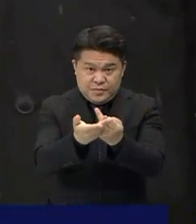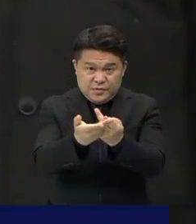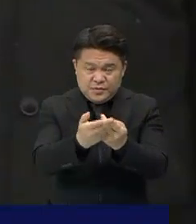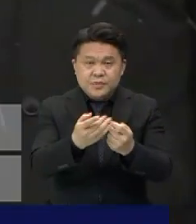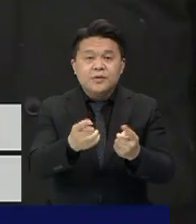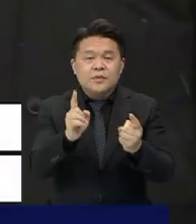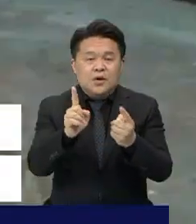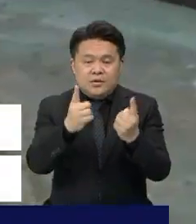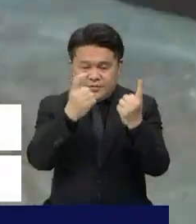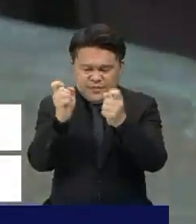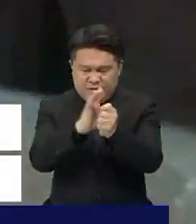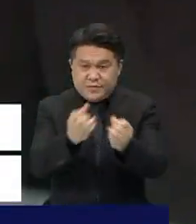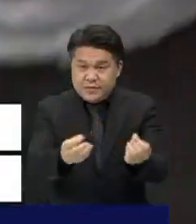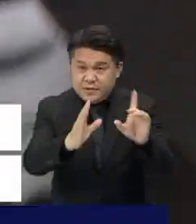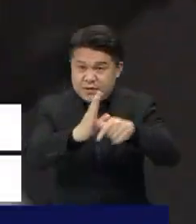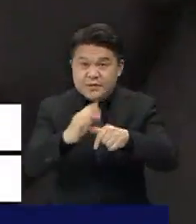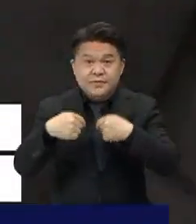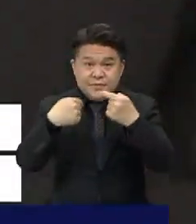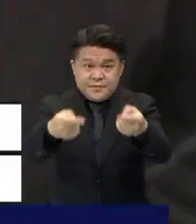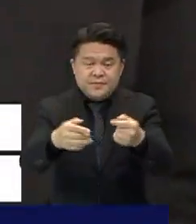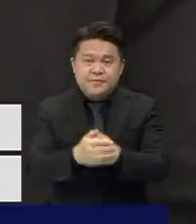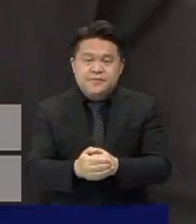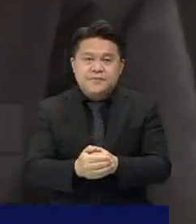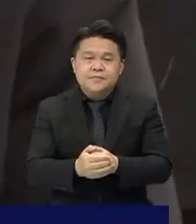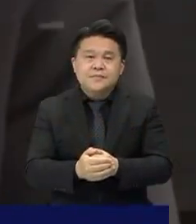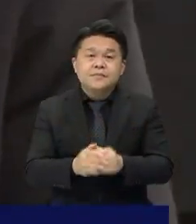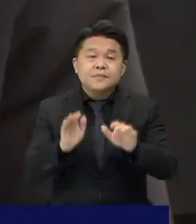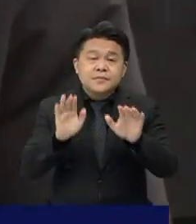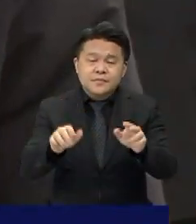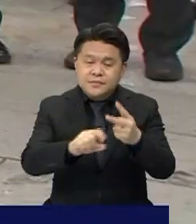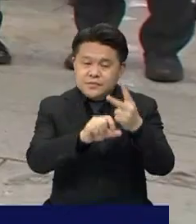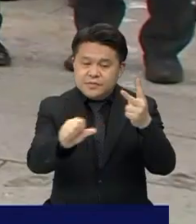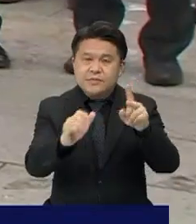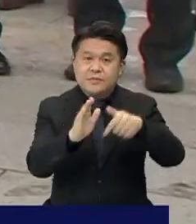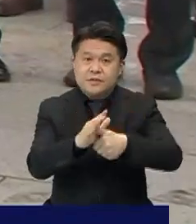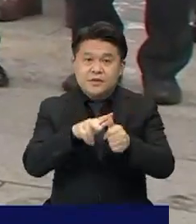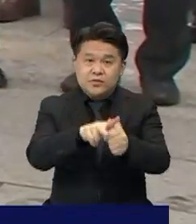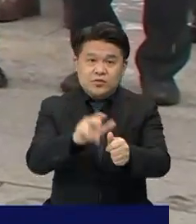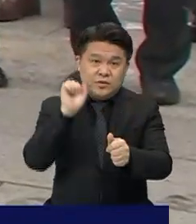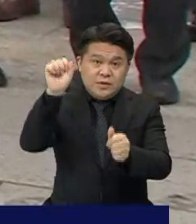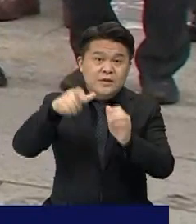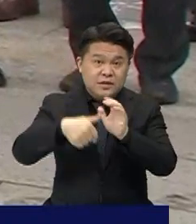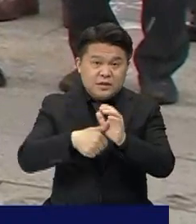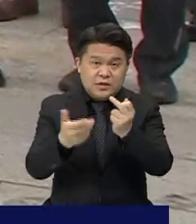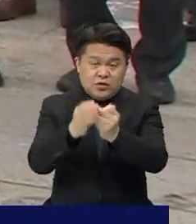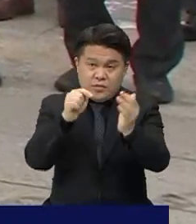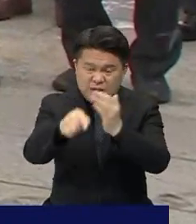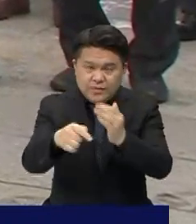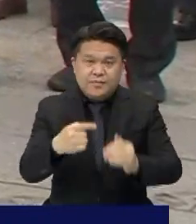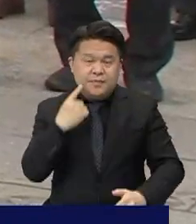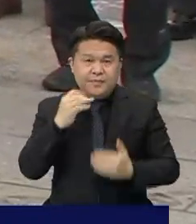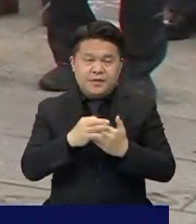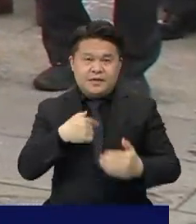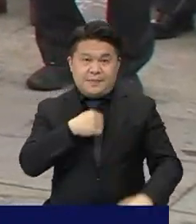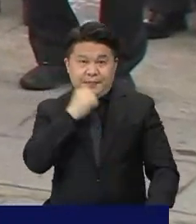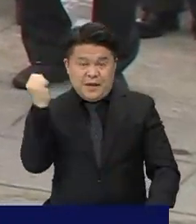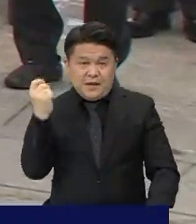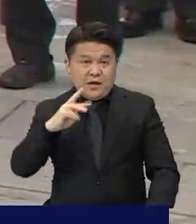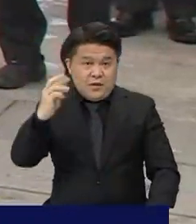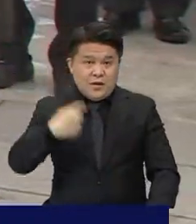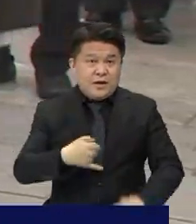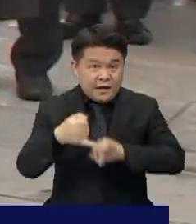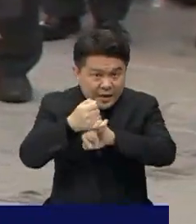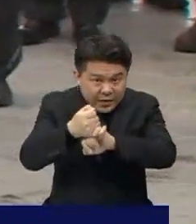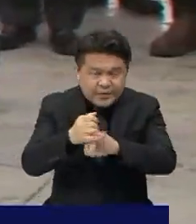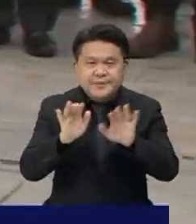당선인 대변인은 지난 2월 5일 윤 당선인이 제주를 방문했을 때 당선인 신분이 되면 다시 오겠다고 말씀했고 그 국민과